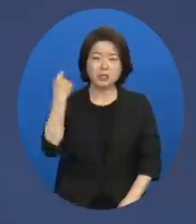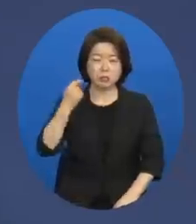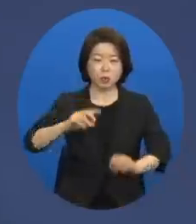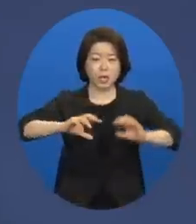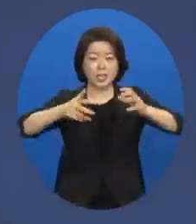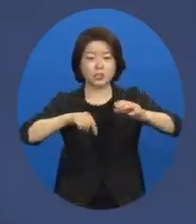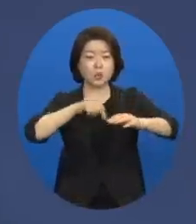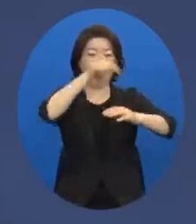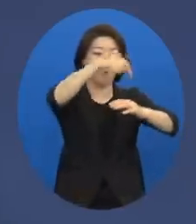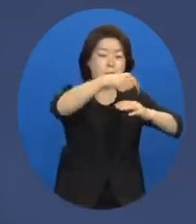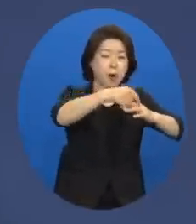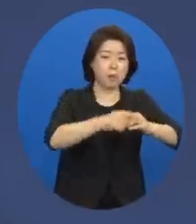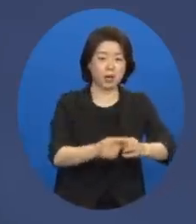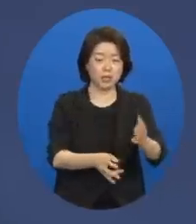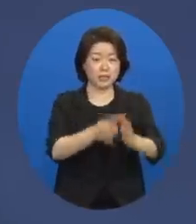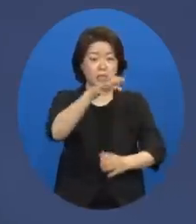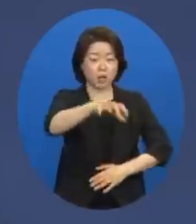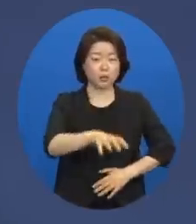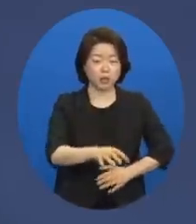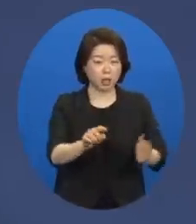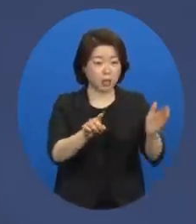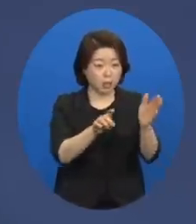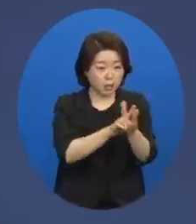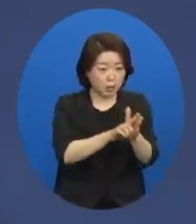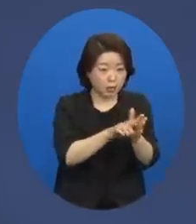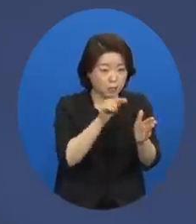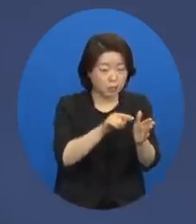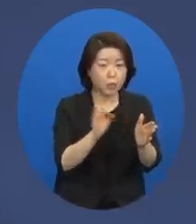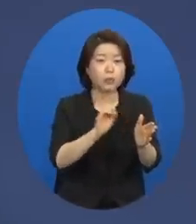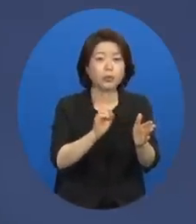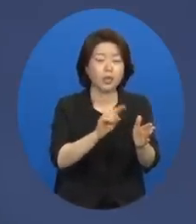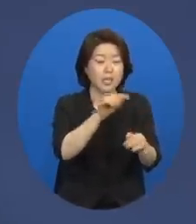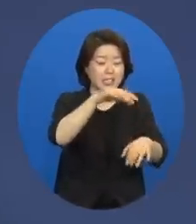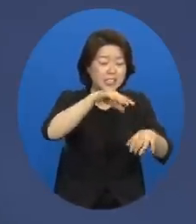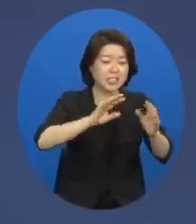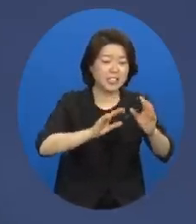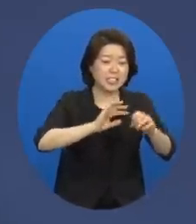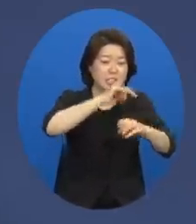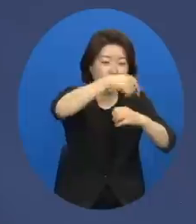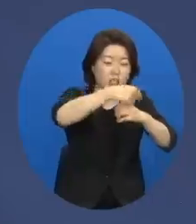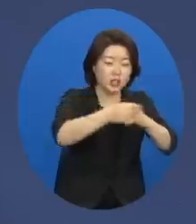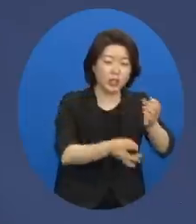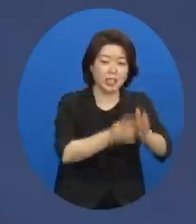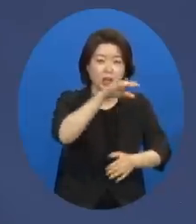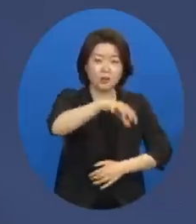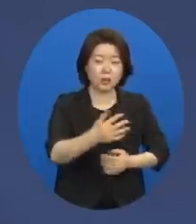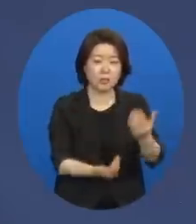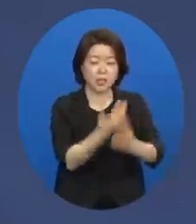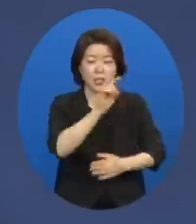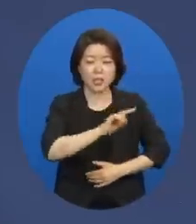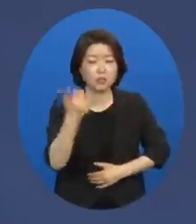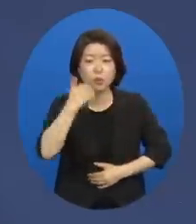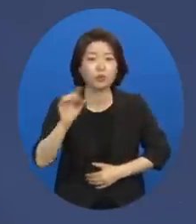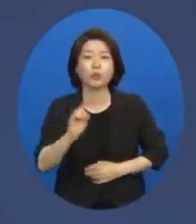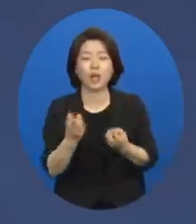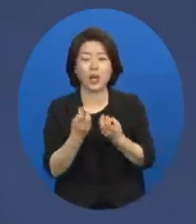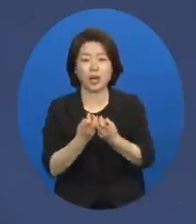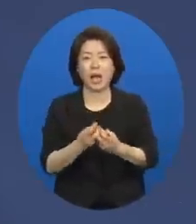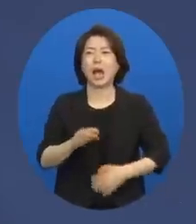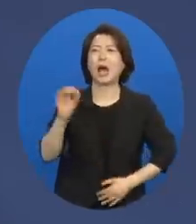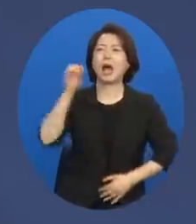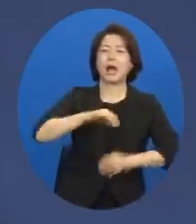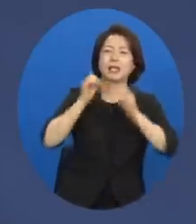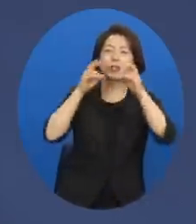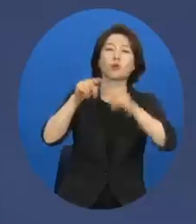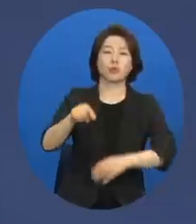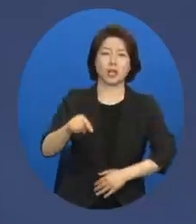반대편에 예루살렘에서 일어난 일을 내가 어떻게 알고 믿겠어. 이건 선교사가 해준 거구나. 그래가지고 그냥 누가 가르쳐준 것도 아니고 그렇게 해야